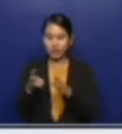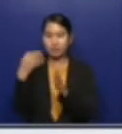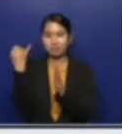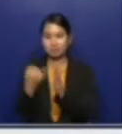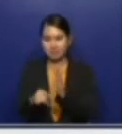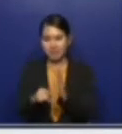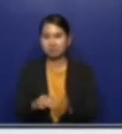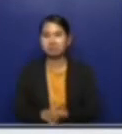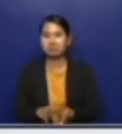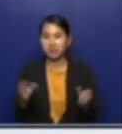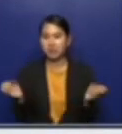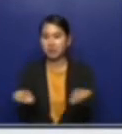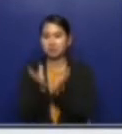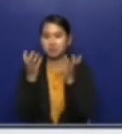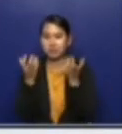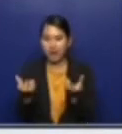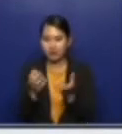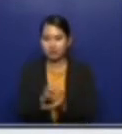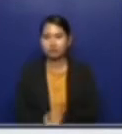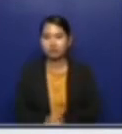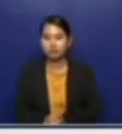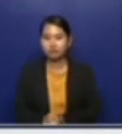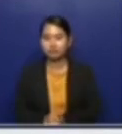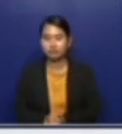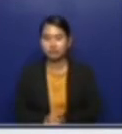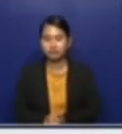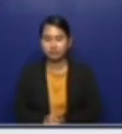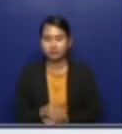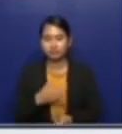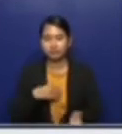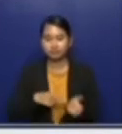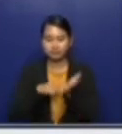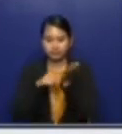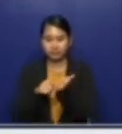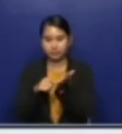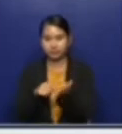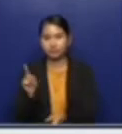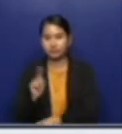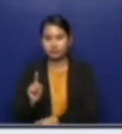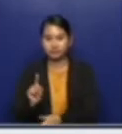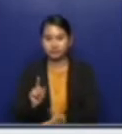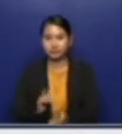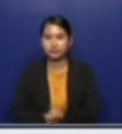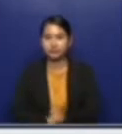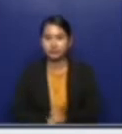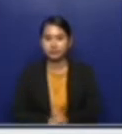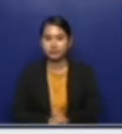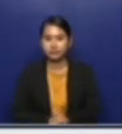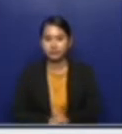หนักผมเสนออย่างนี้ท่านประธานมัน